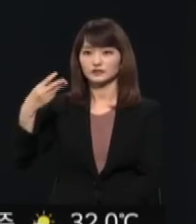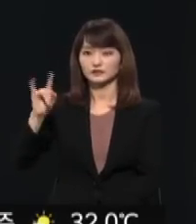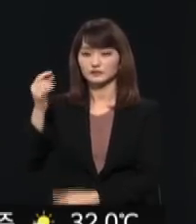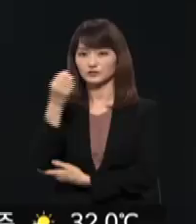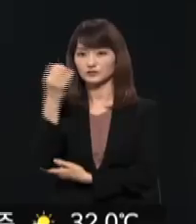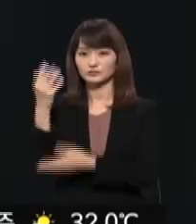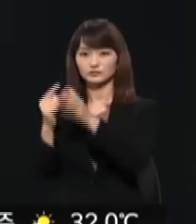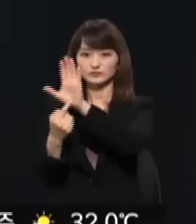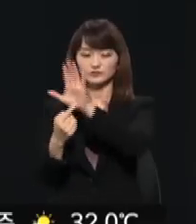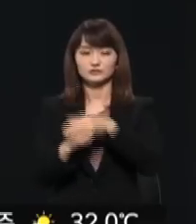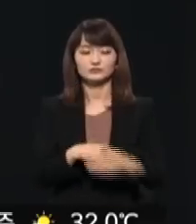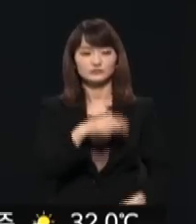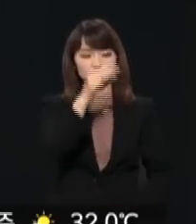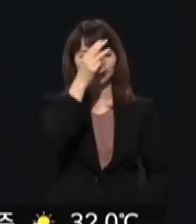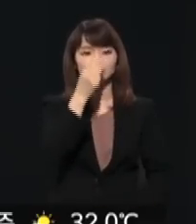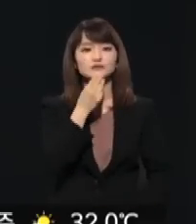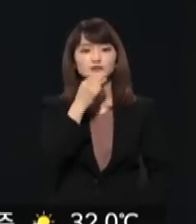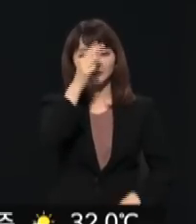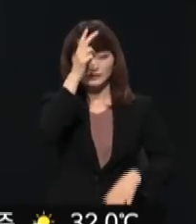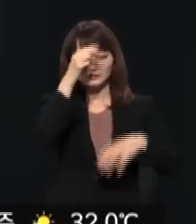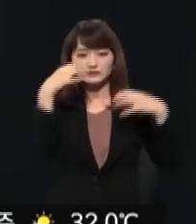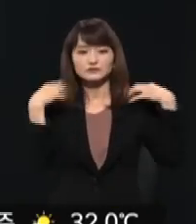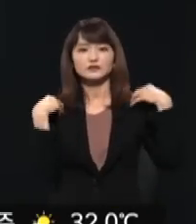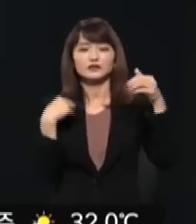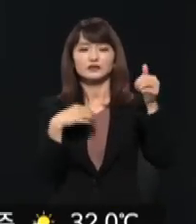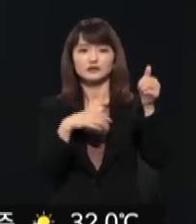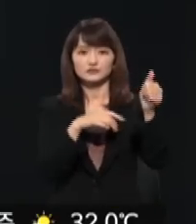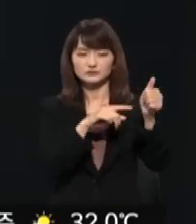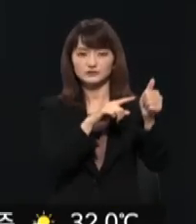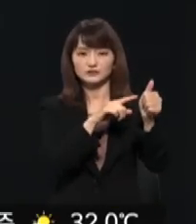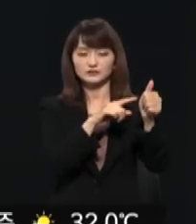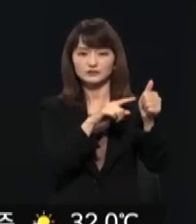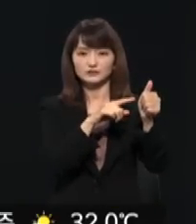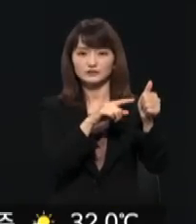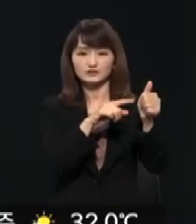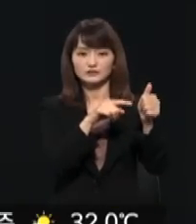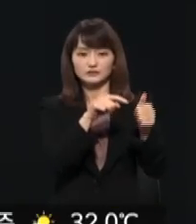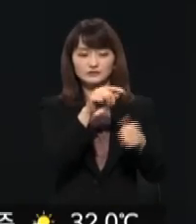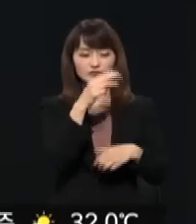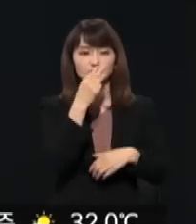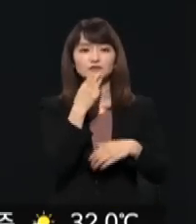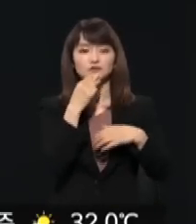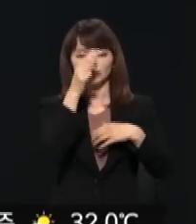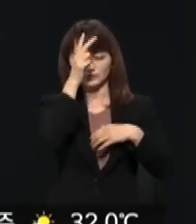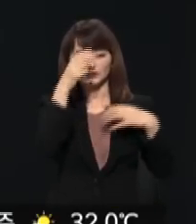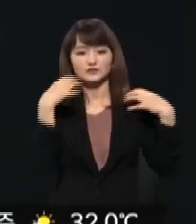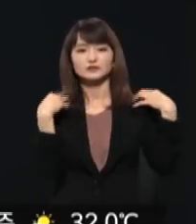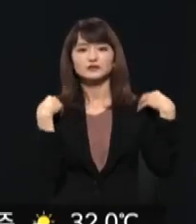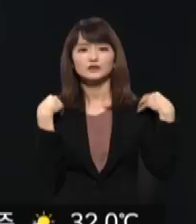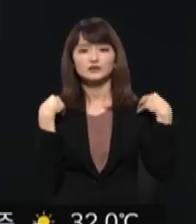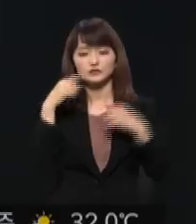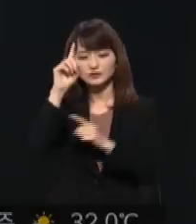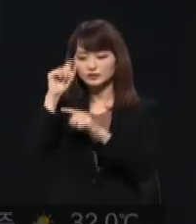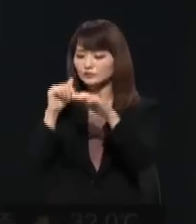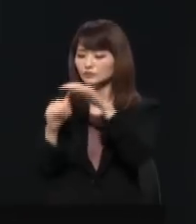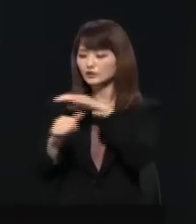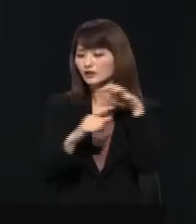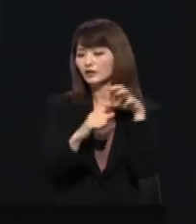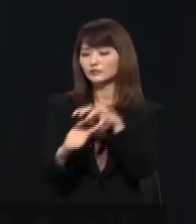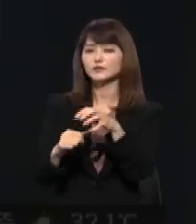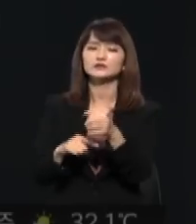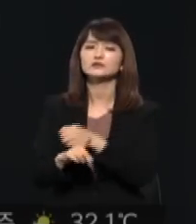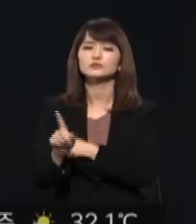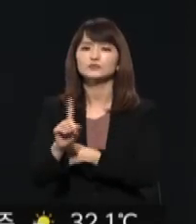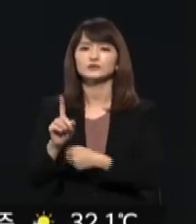경찰청장이 인석은 왜 압수수색 안 하냐 이런 이야기를 했다고 보도까지 나왔거든요 그러니까 사실 누군가가 일부러